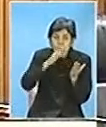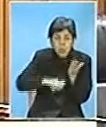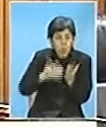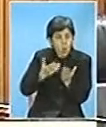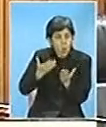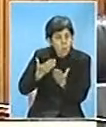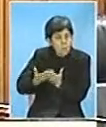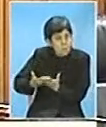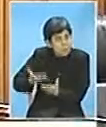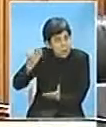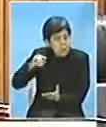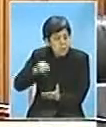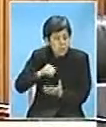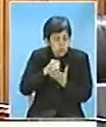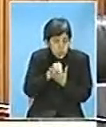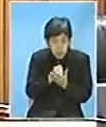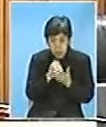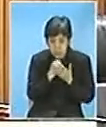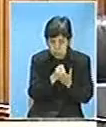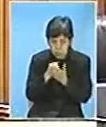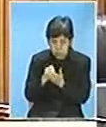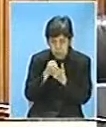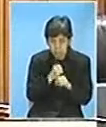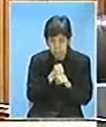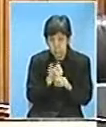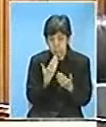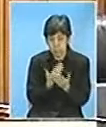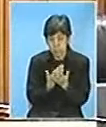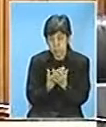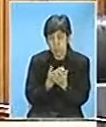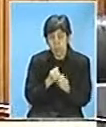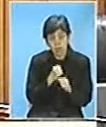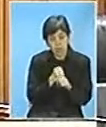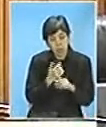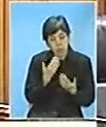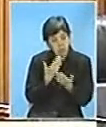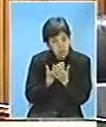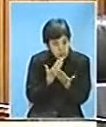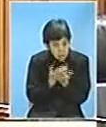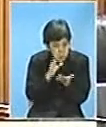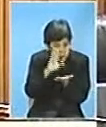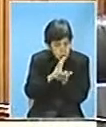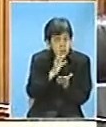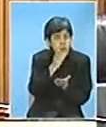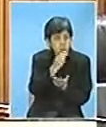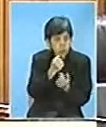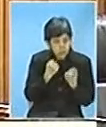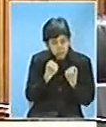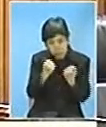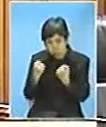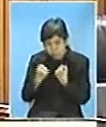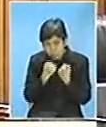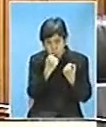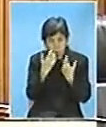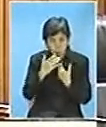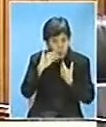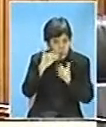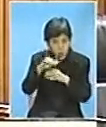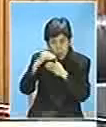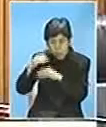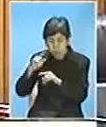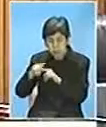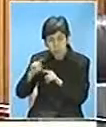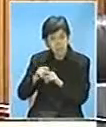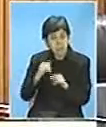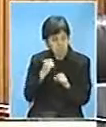ะเป็นในการที่จะบรรเทาผลกระทบโดยเฉพาะต้นทุนของการขนส่งภาคการผลิตนะครับดังนั้นในการลดค่าใช้จ่ายตร